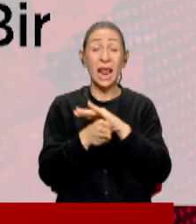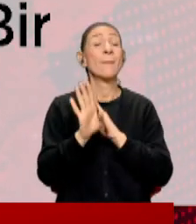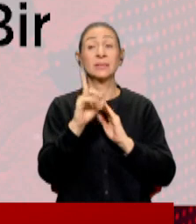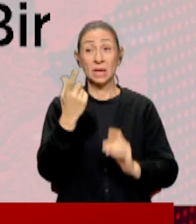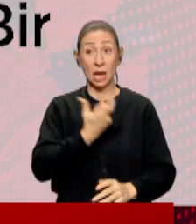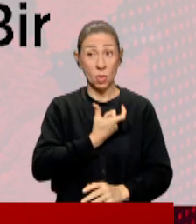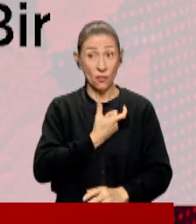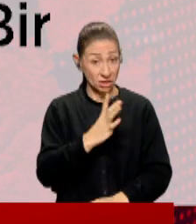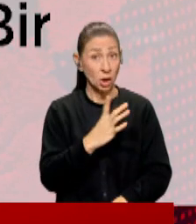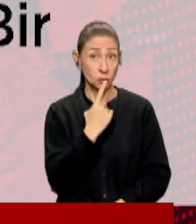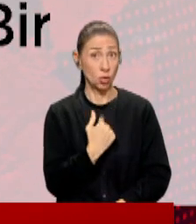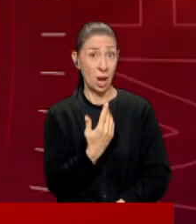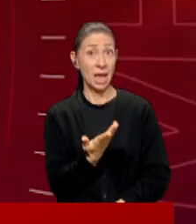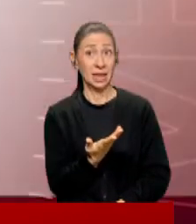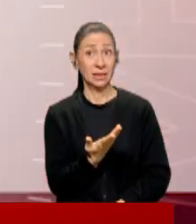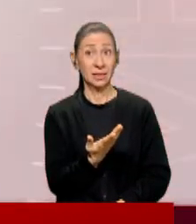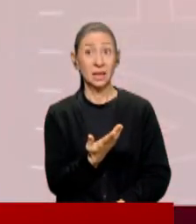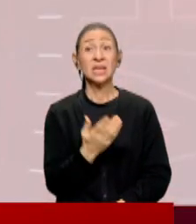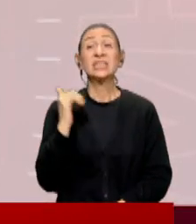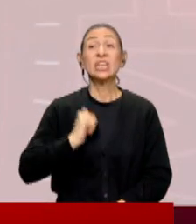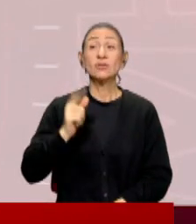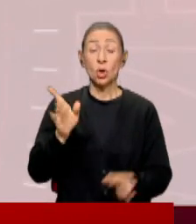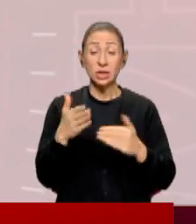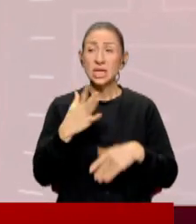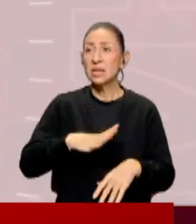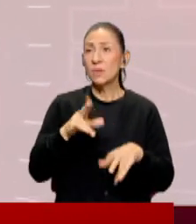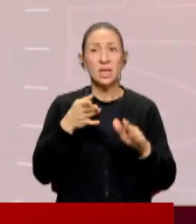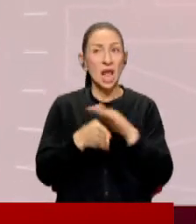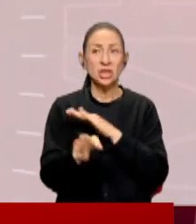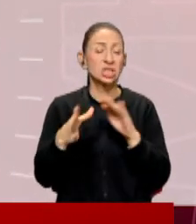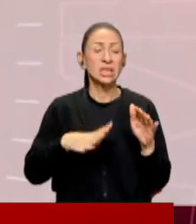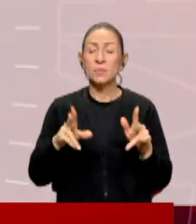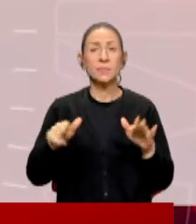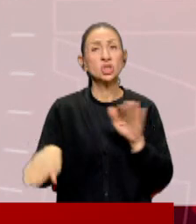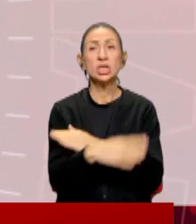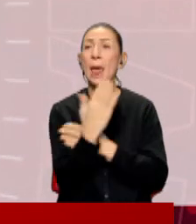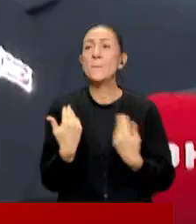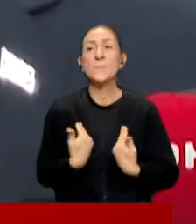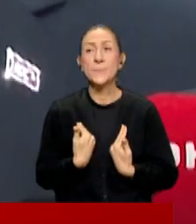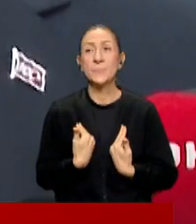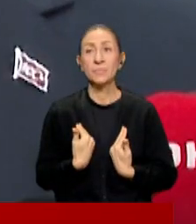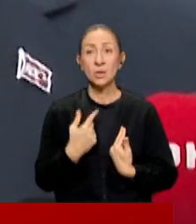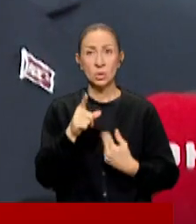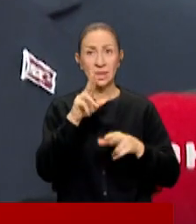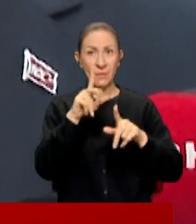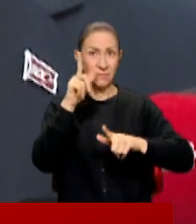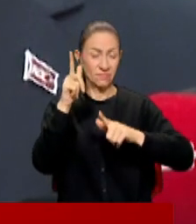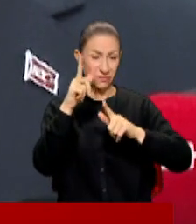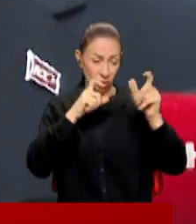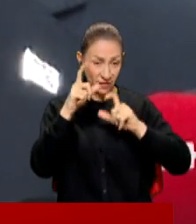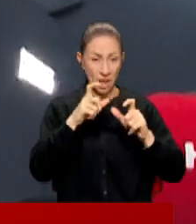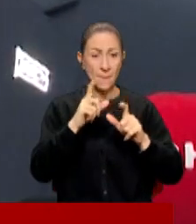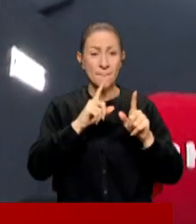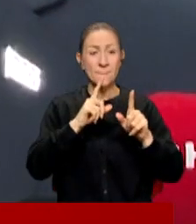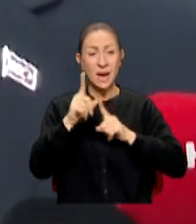giremez diye bir kanun var varsa siz söyleyin savcının odasına istediğim gibi girer istediğim gibi çıkarım bu tür görüntülerle yargının da